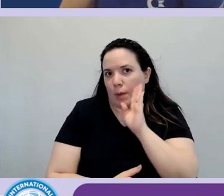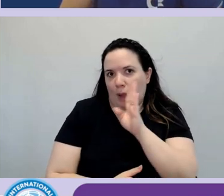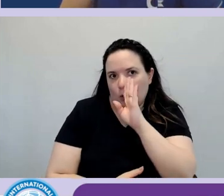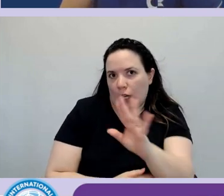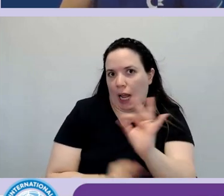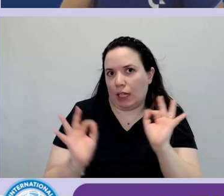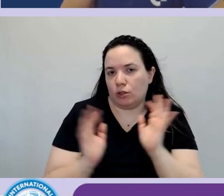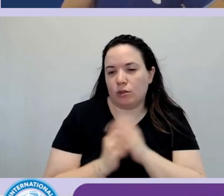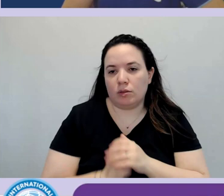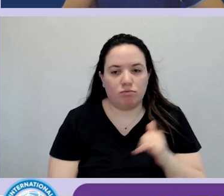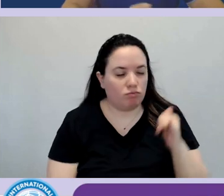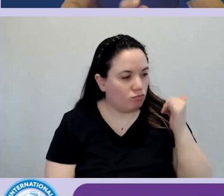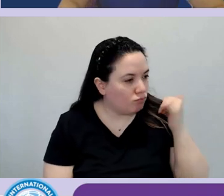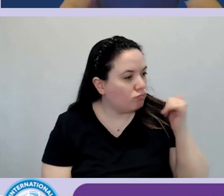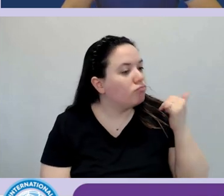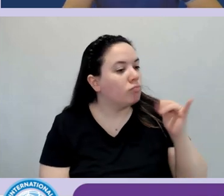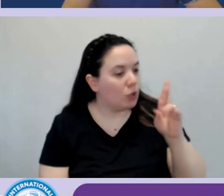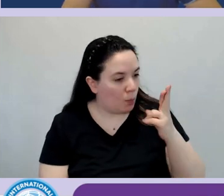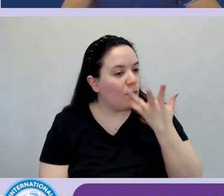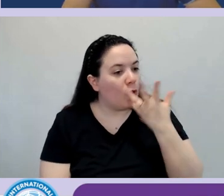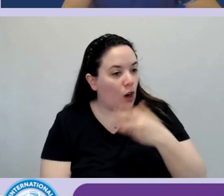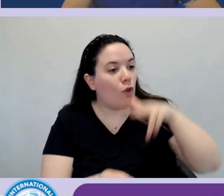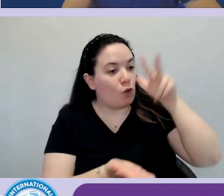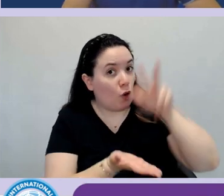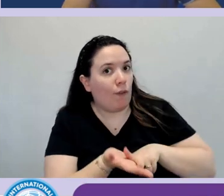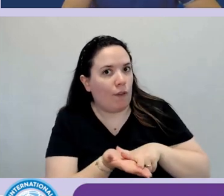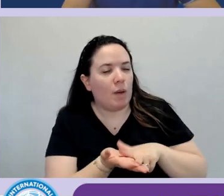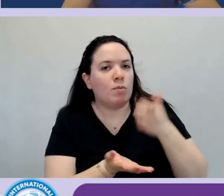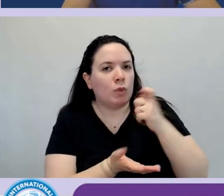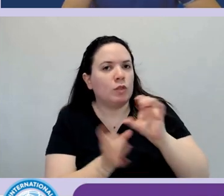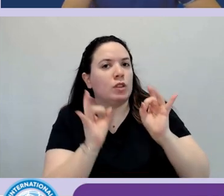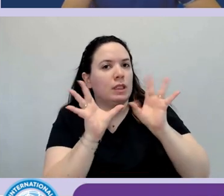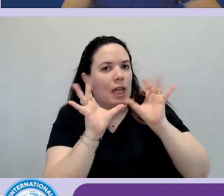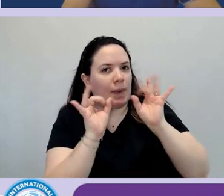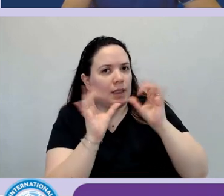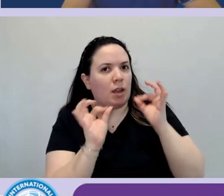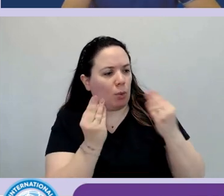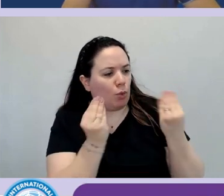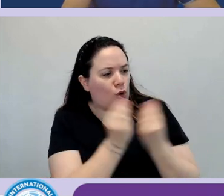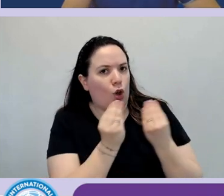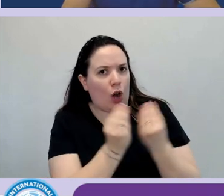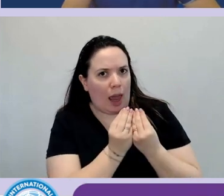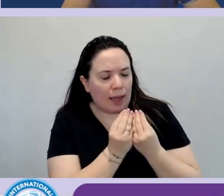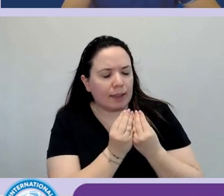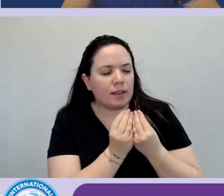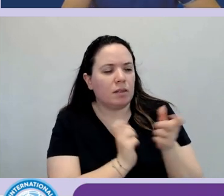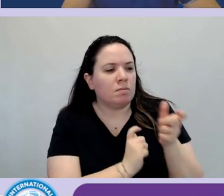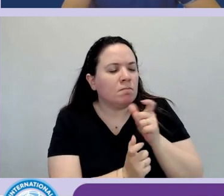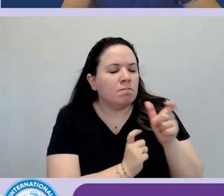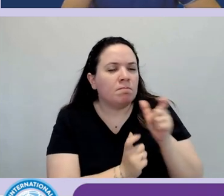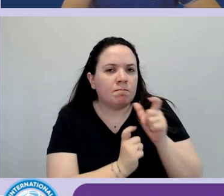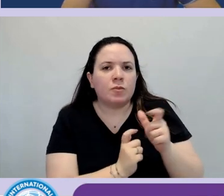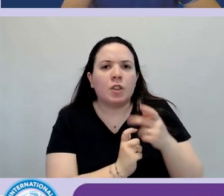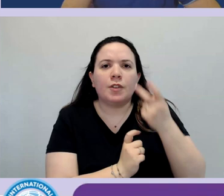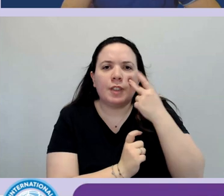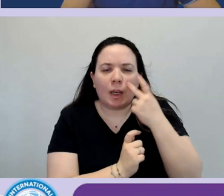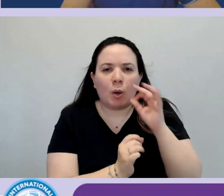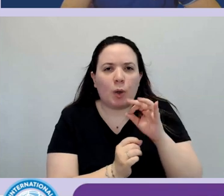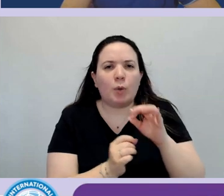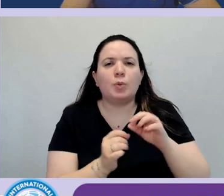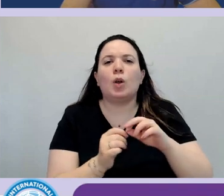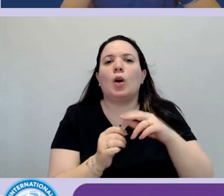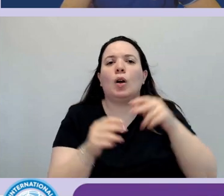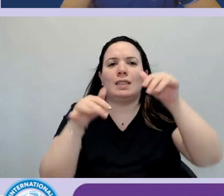No assolutamente Roberto Volevo confermarti questa cosa anche perché questa mattina con un collega stavo proprio vedendo come un sistema di